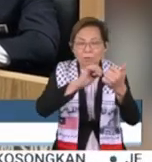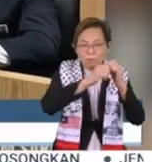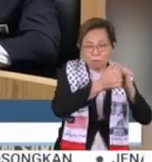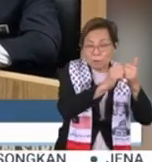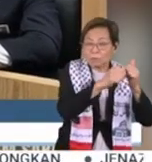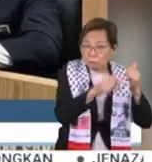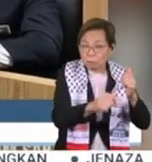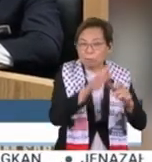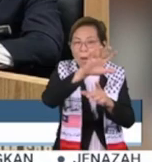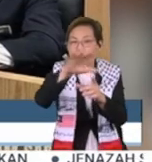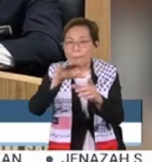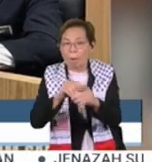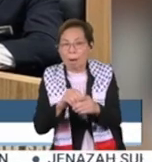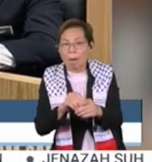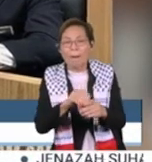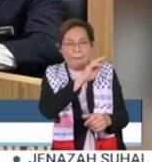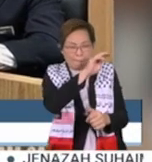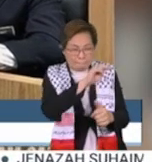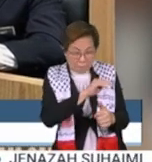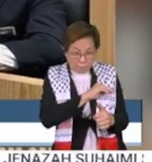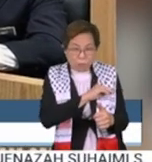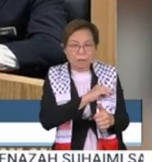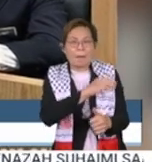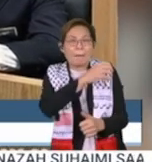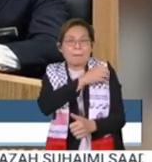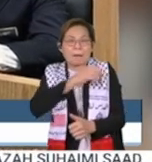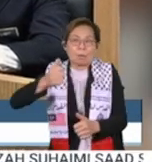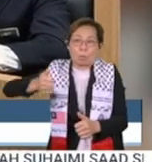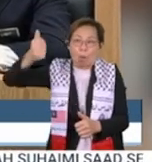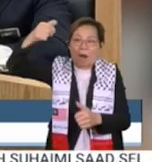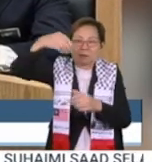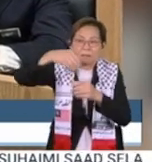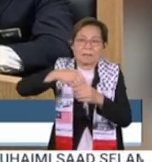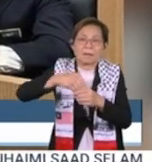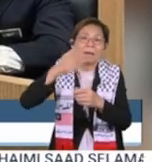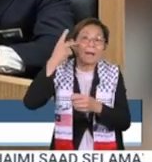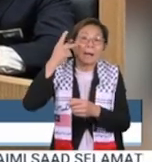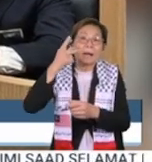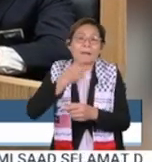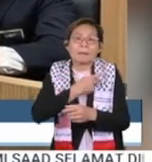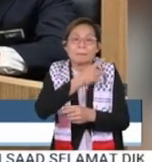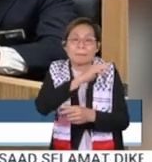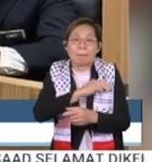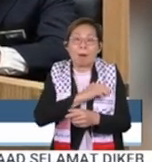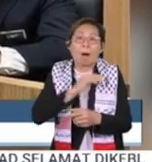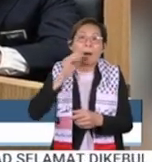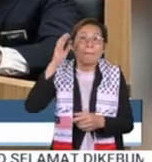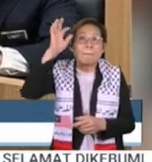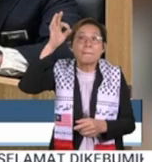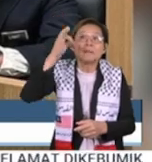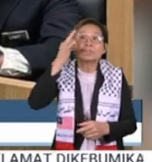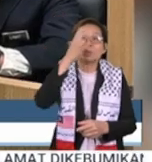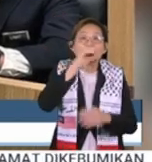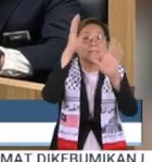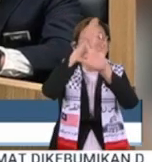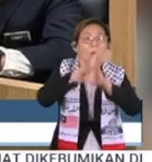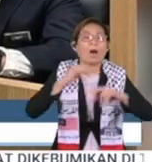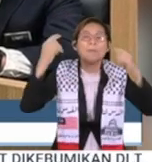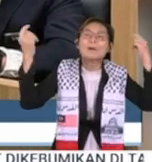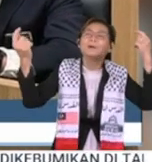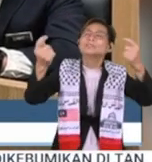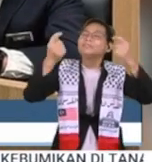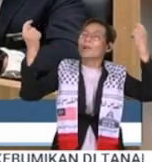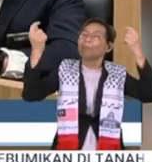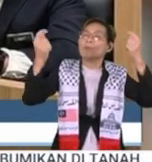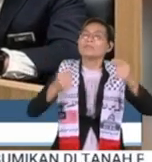sukan berkenaan melibatkan barisan menteri termasuk pegawai kanan dalam Kementerian Peringkat Persekutuan dan Sarawak yang akan menyambut dan